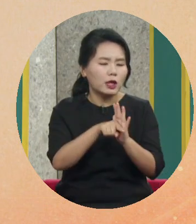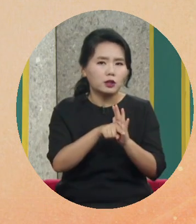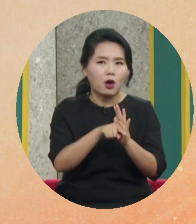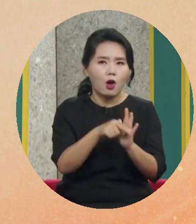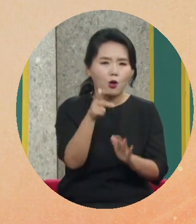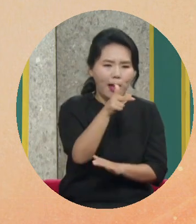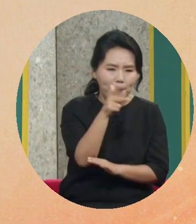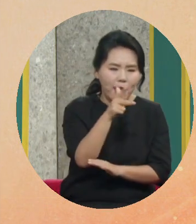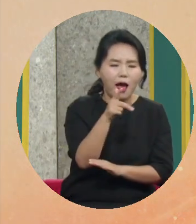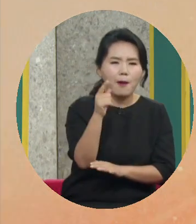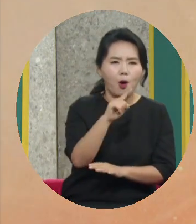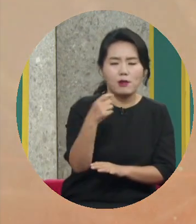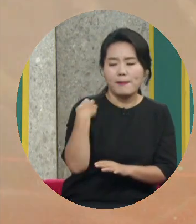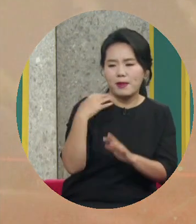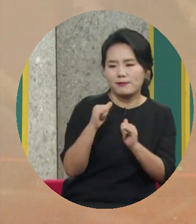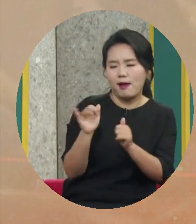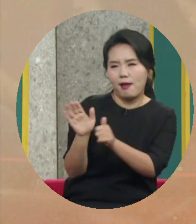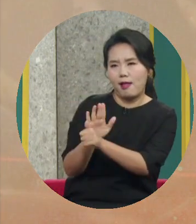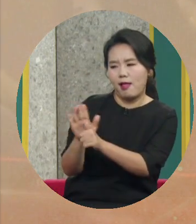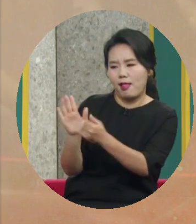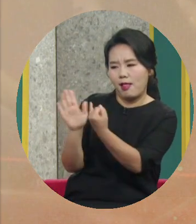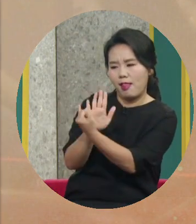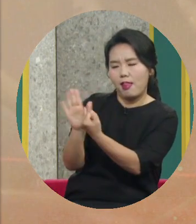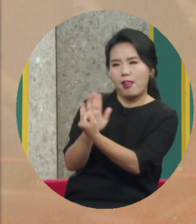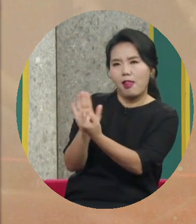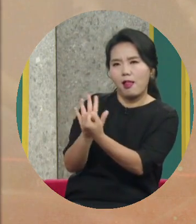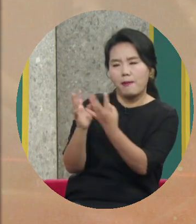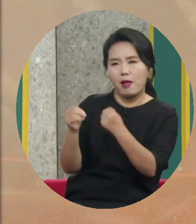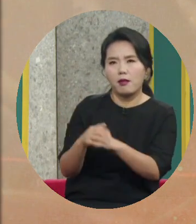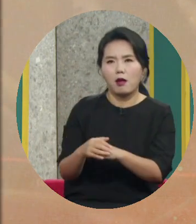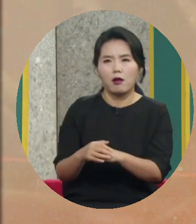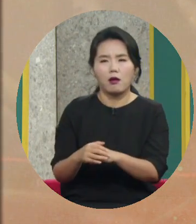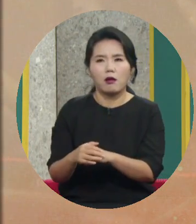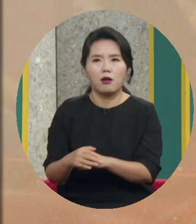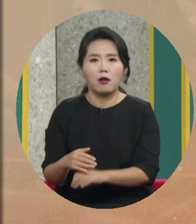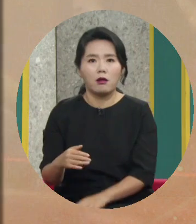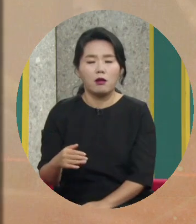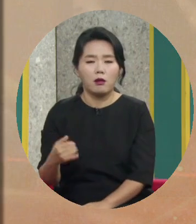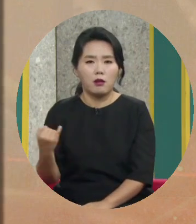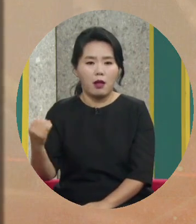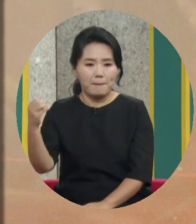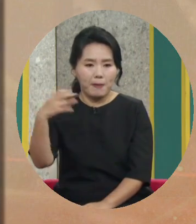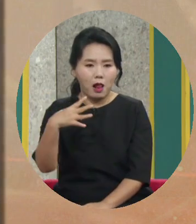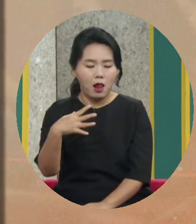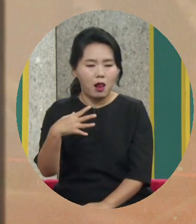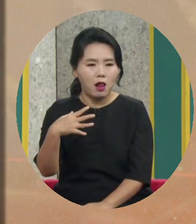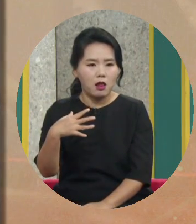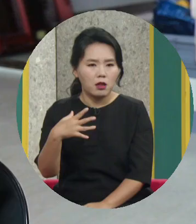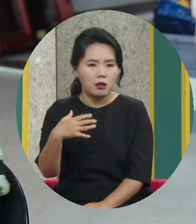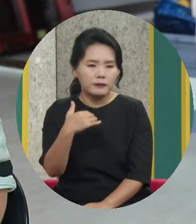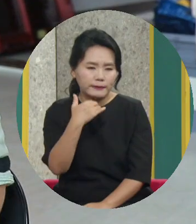썼다는데요. 효정이가 대사를 할 때까지 6시간을 기다린 적도 있다네요.